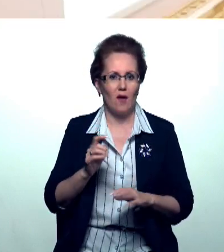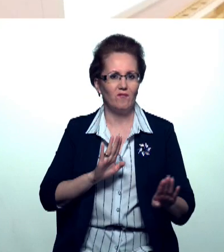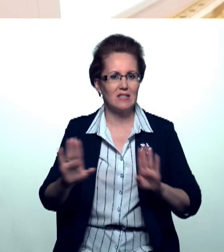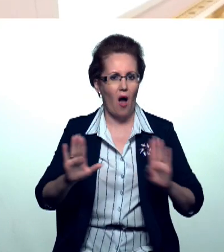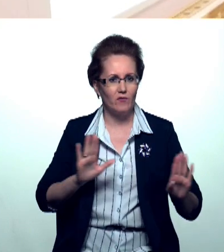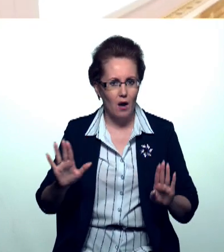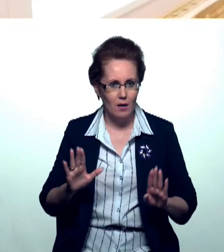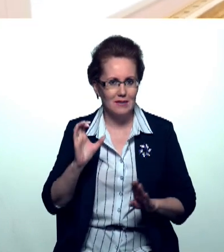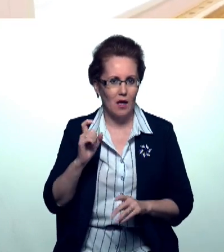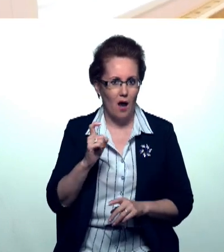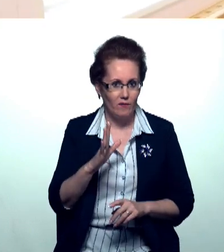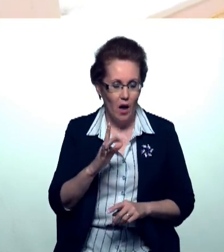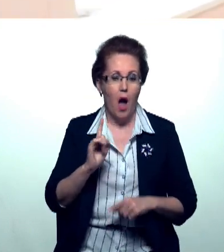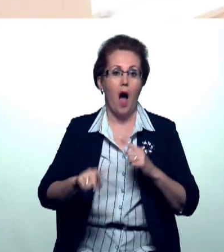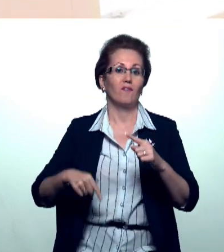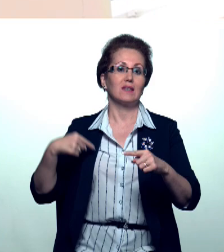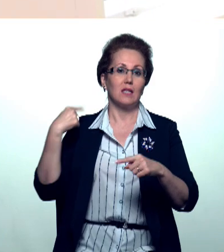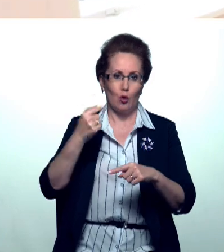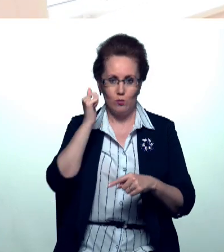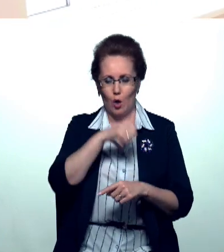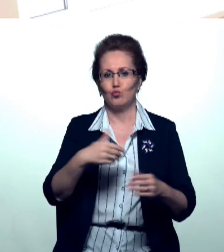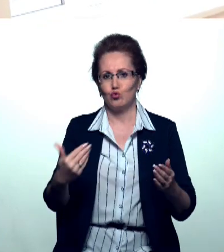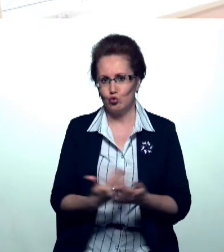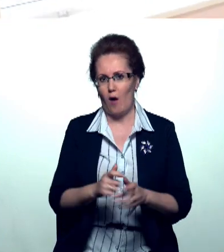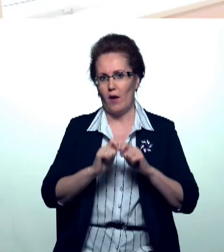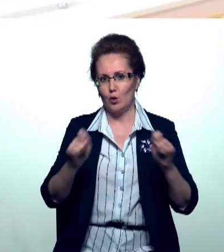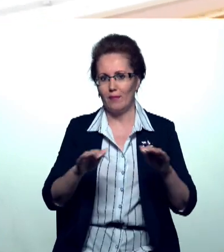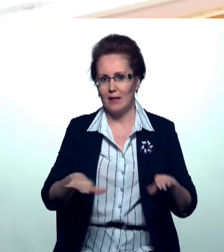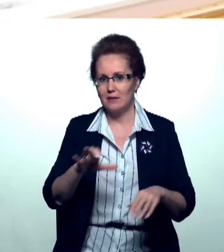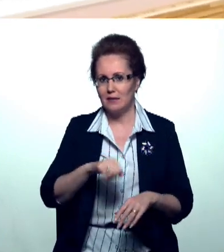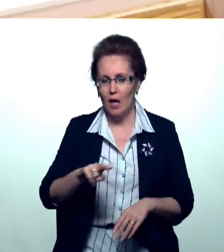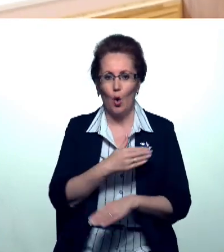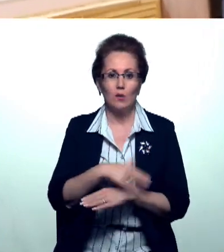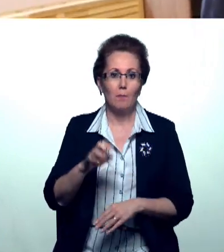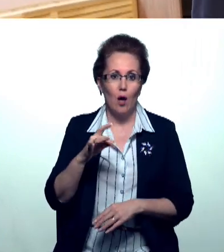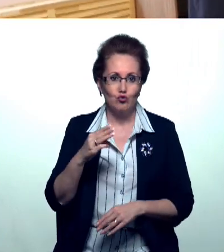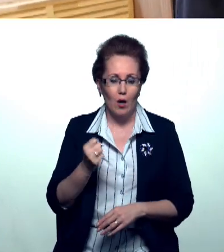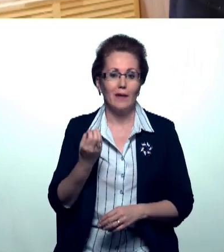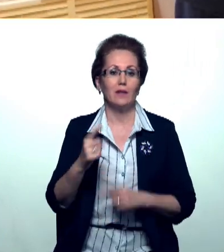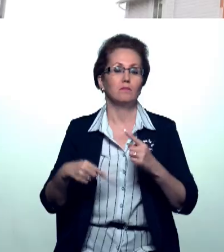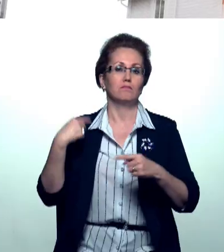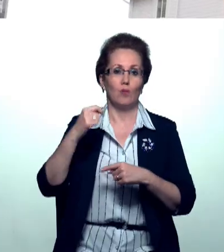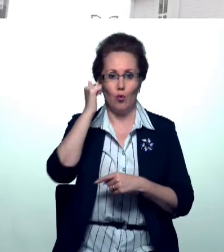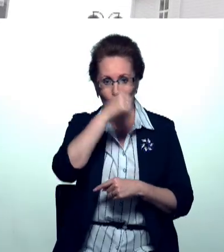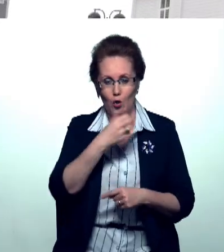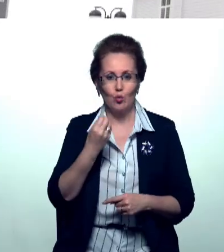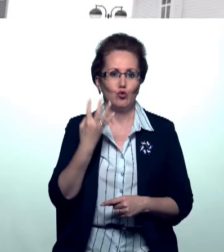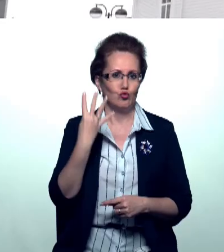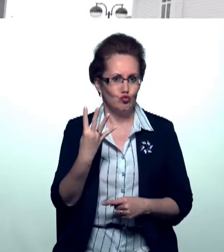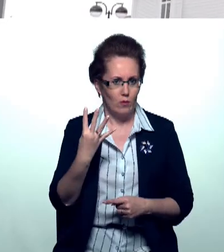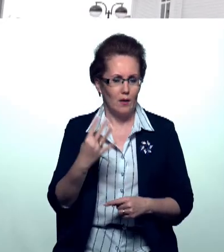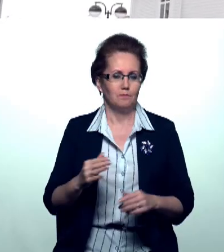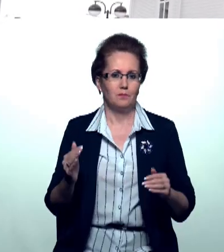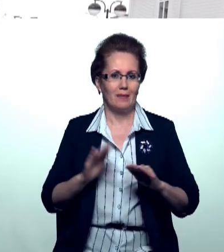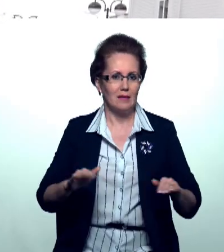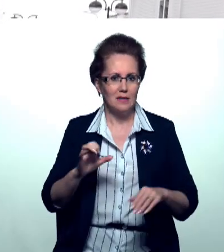следующем снова на Берша. Кроме того, в ближайшее время в городе планируется строительство еще 4 детских садов. В микрорайоне А11